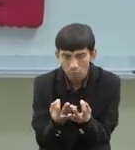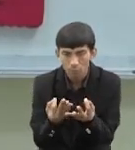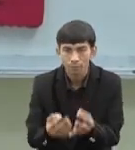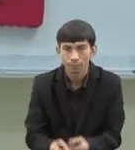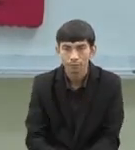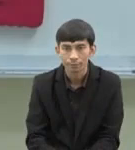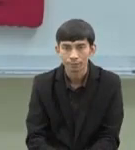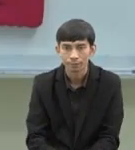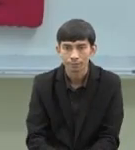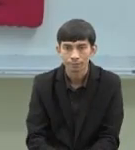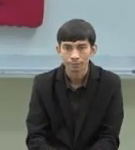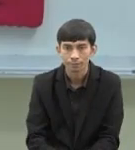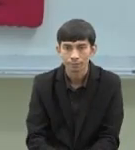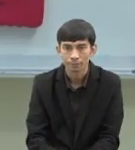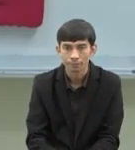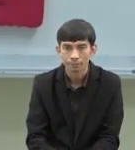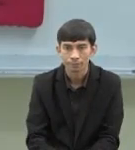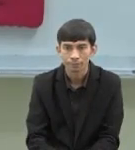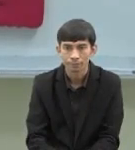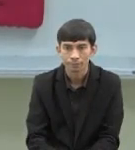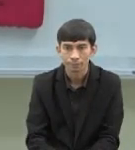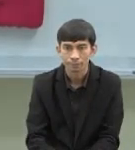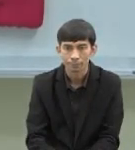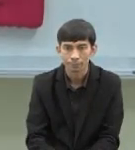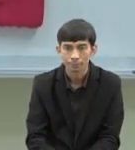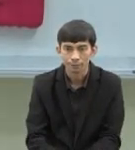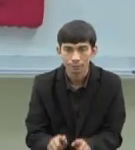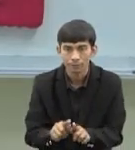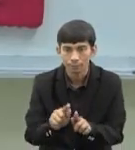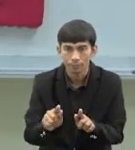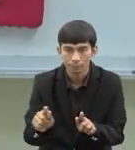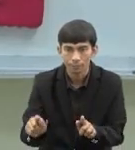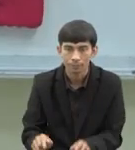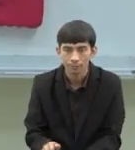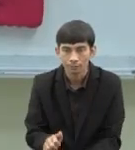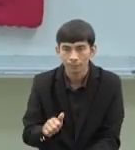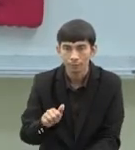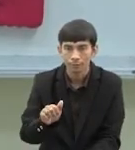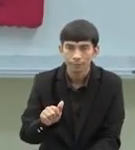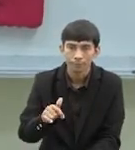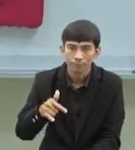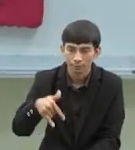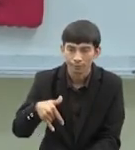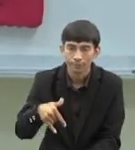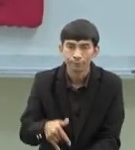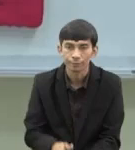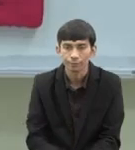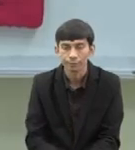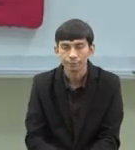Crua xa nè con á. Đà cho môi nâng xá. Hai chuôn cho môi nâng bịa thăm nà.